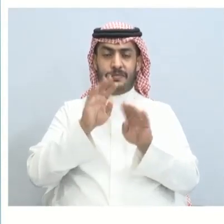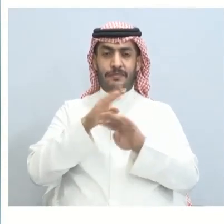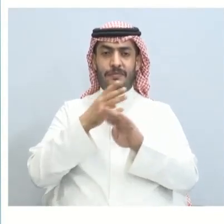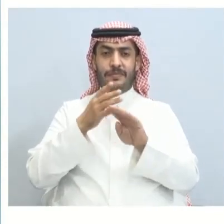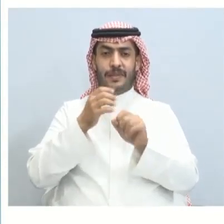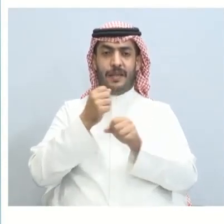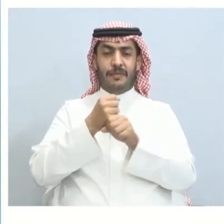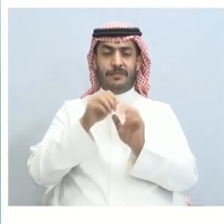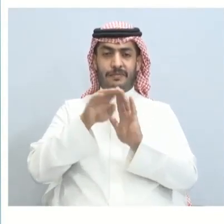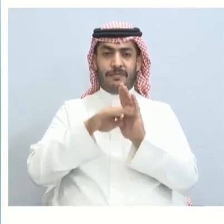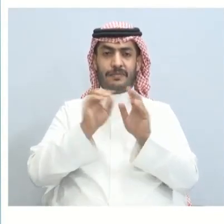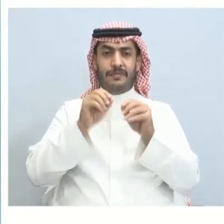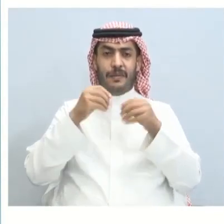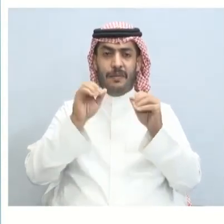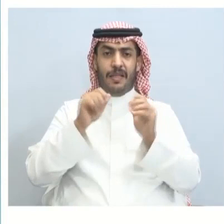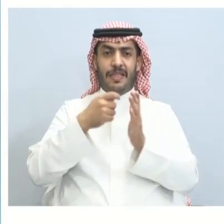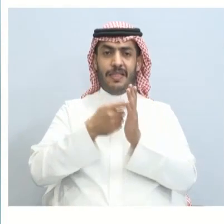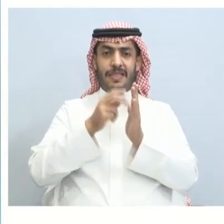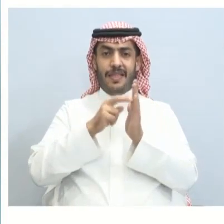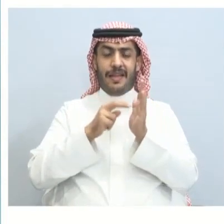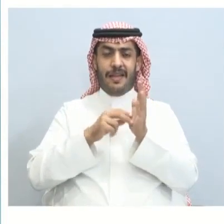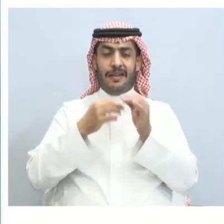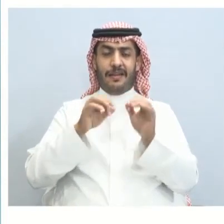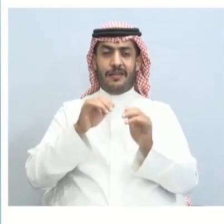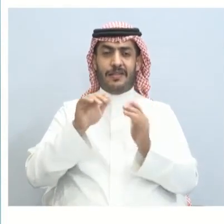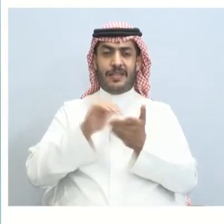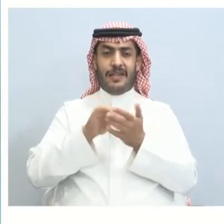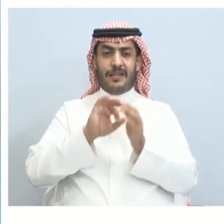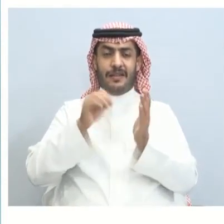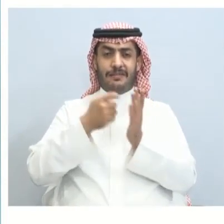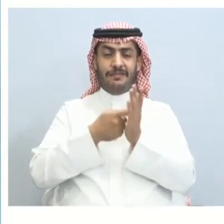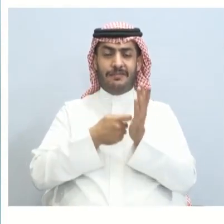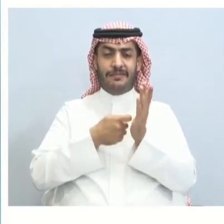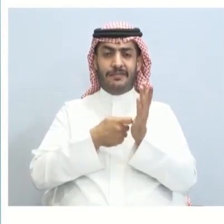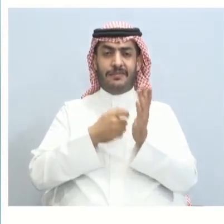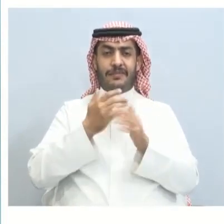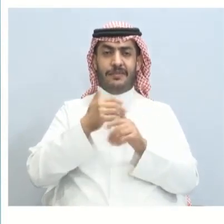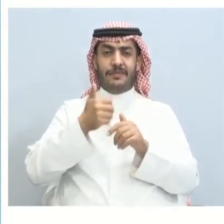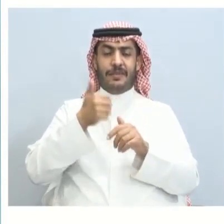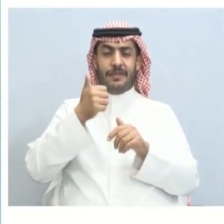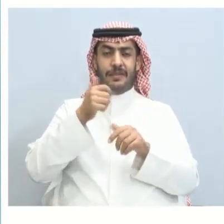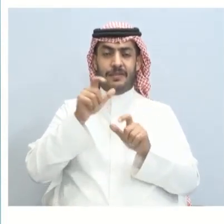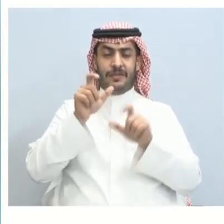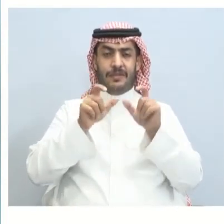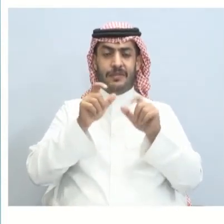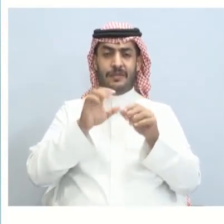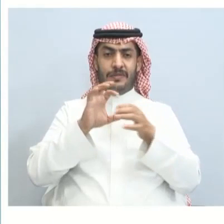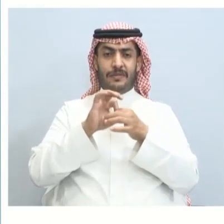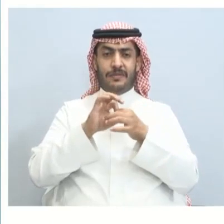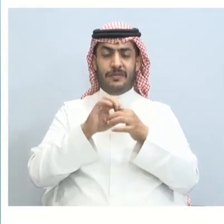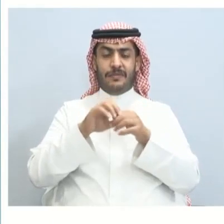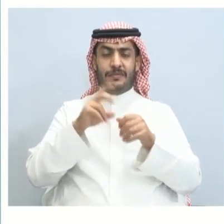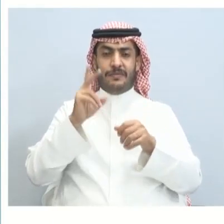كان جدو يتعلق في المبيعات في التقارير اذا السكرتير يحضر هذه الملفات التي يحتاجها الاشخاص المشاركين